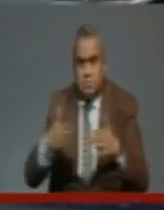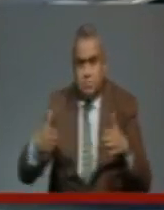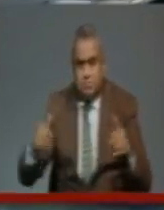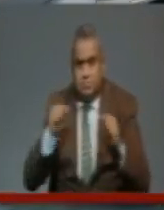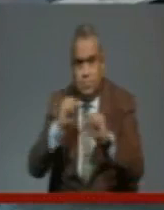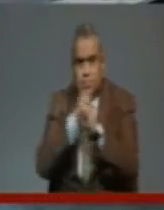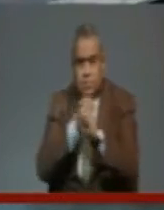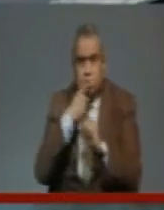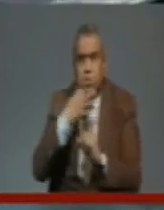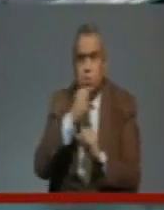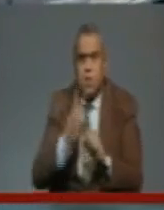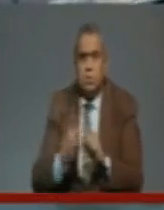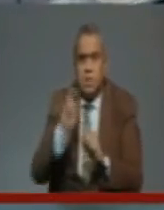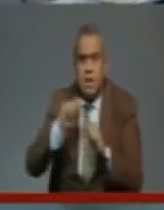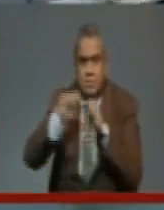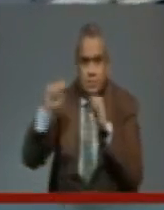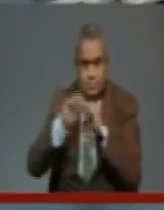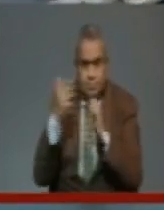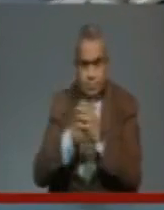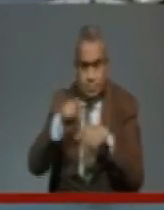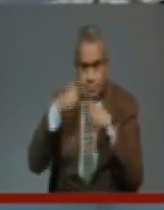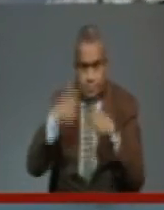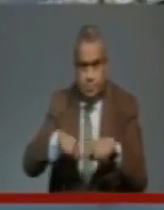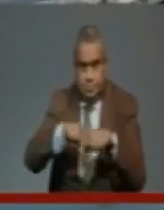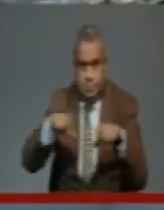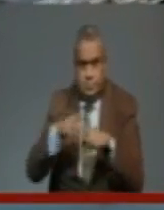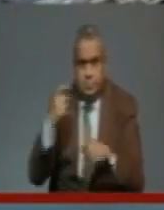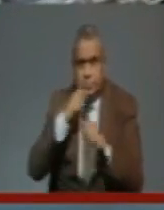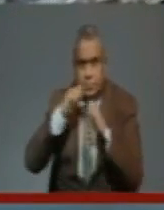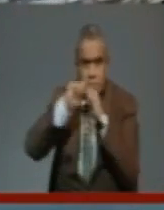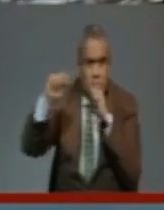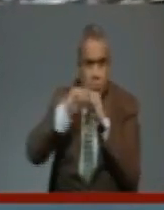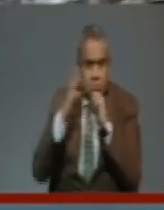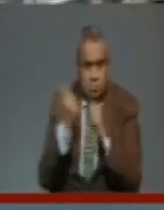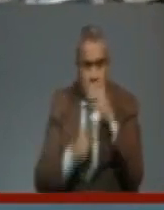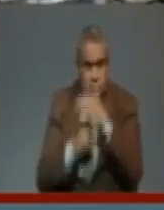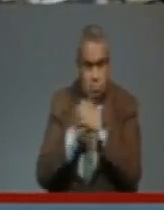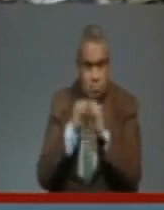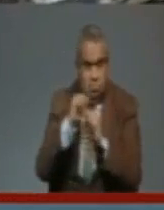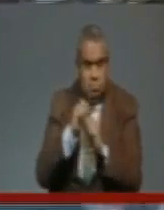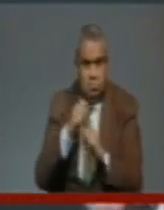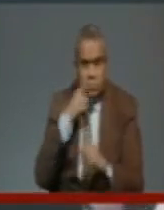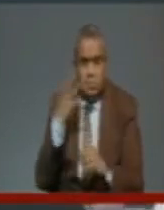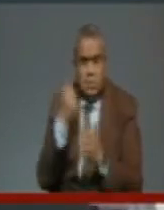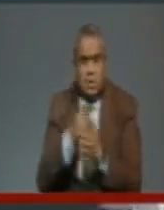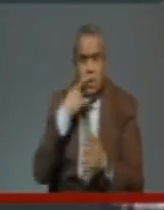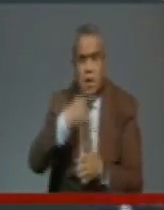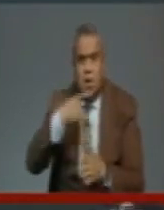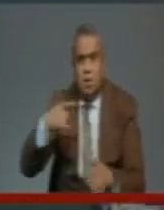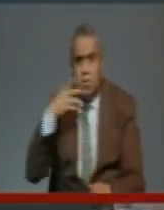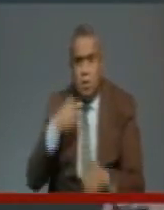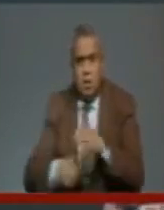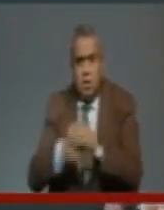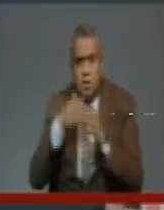مسطح. ويسمح الرصيف بتراكي السفن حتى حمول 70,000 طن، ويهدف الى زياده الطاقه الاستيعابيه لتلك النوعيه من البضائع